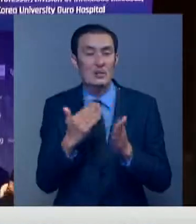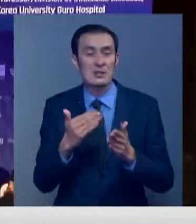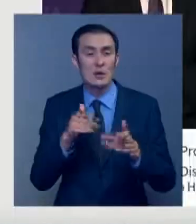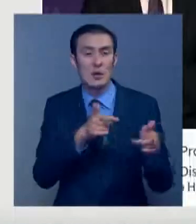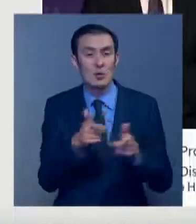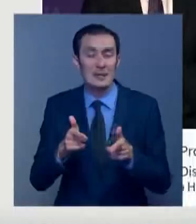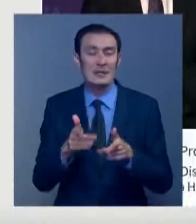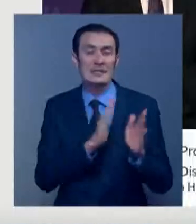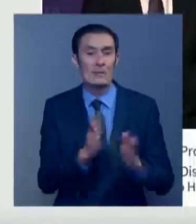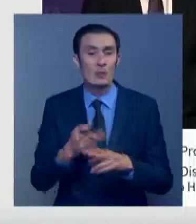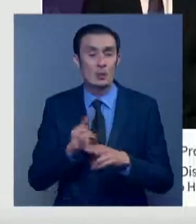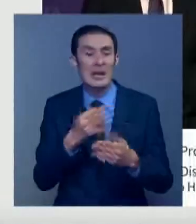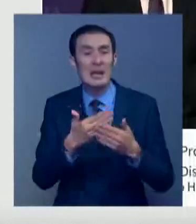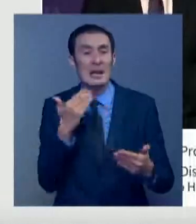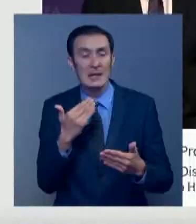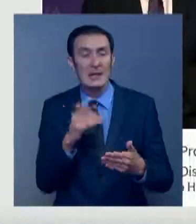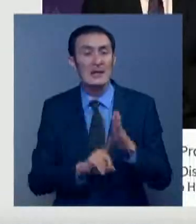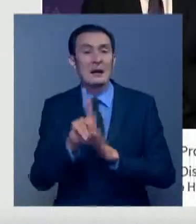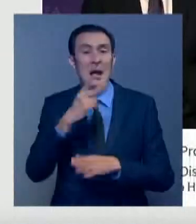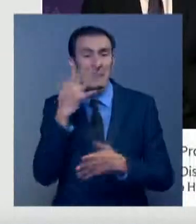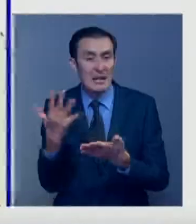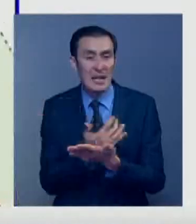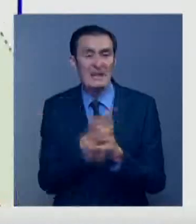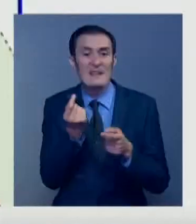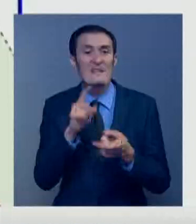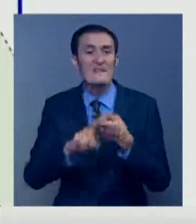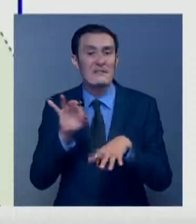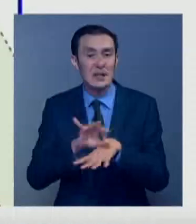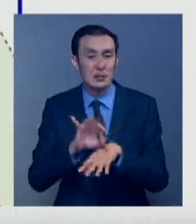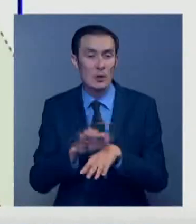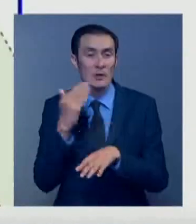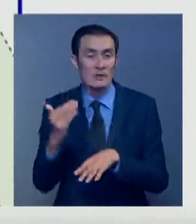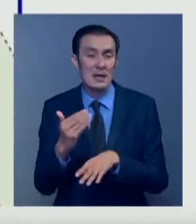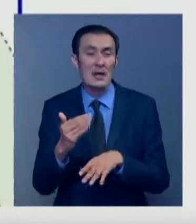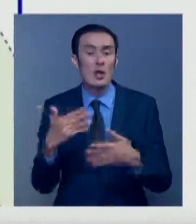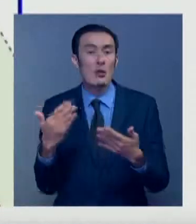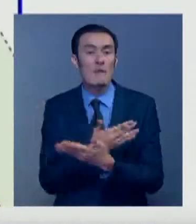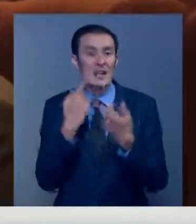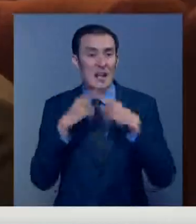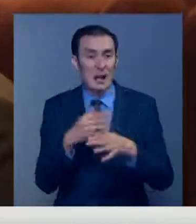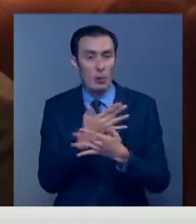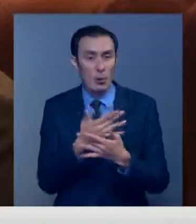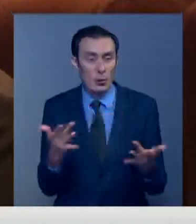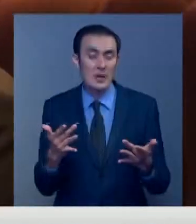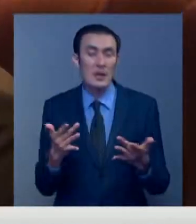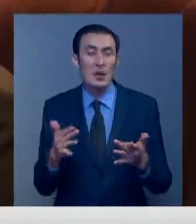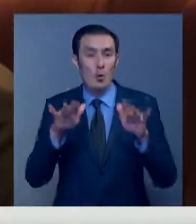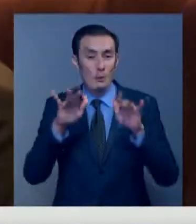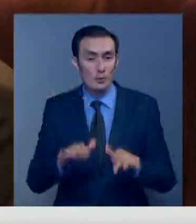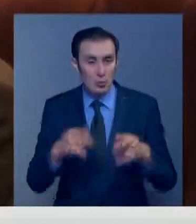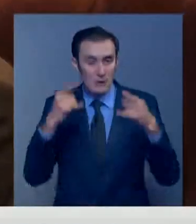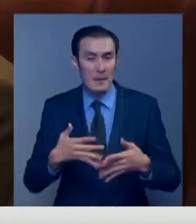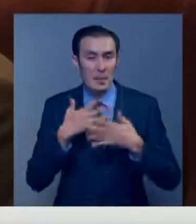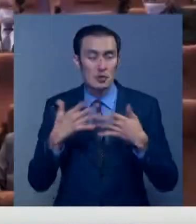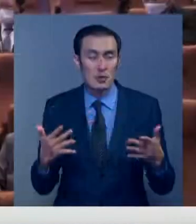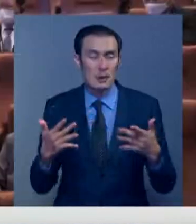разрабатывают систему, позволяющую на ранних стадиях определять инфекции. Система основана на IT-технологиях, искусственном интеллекте и